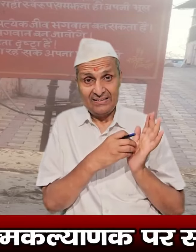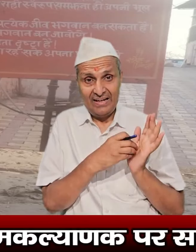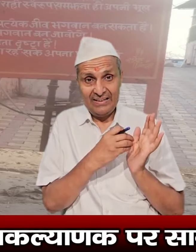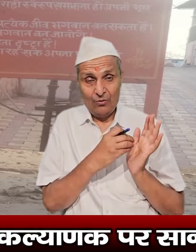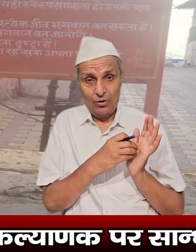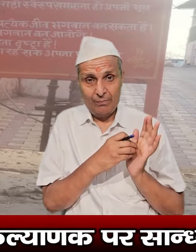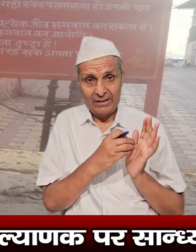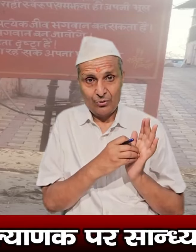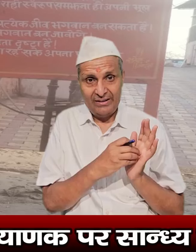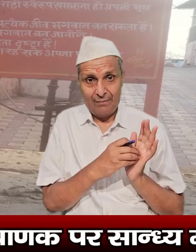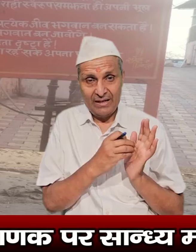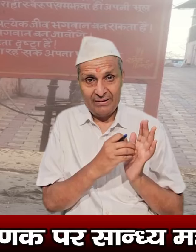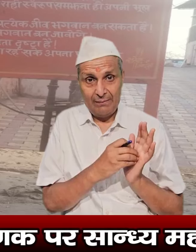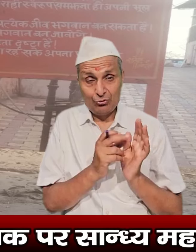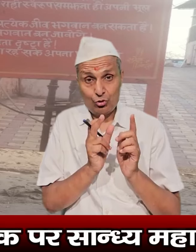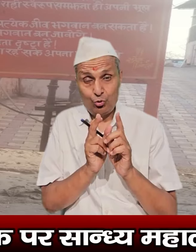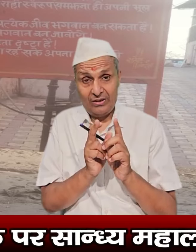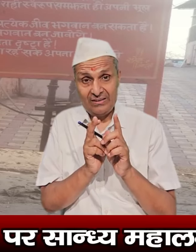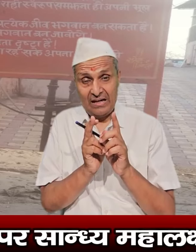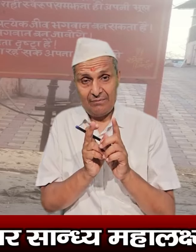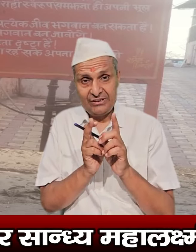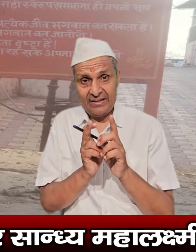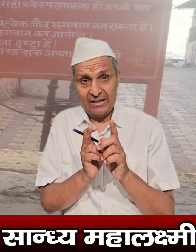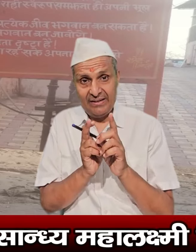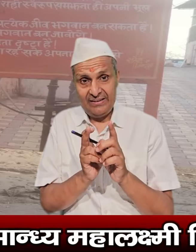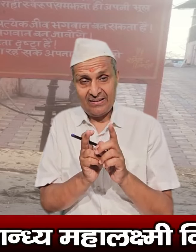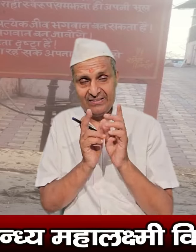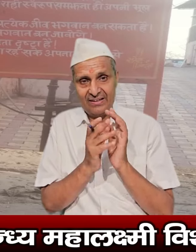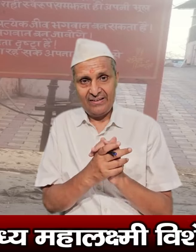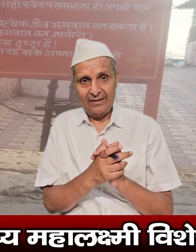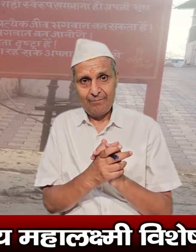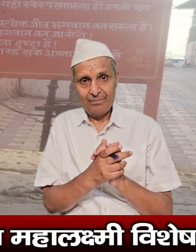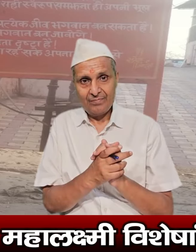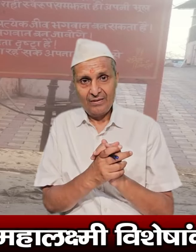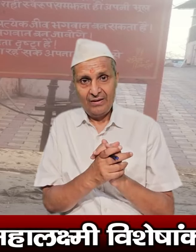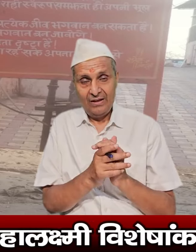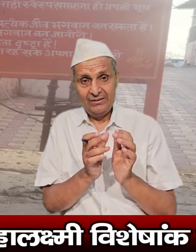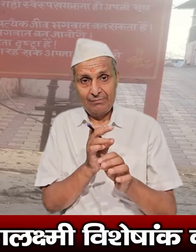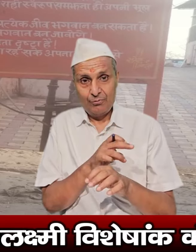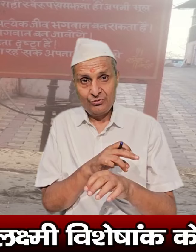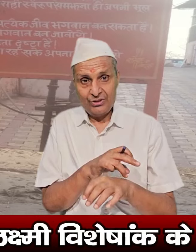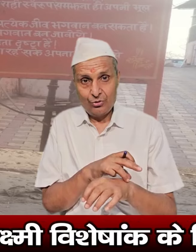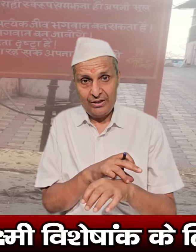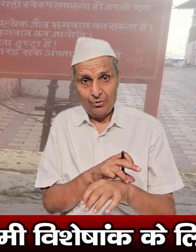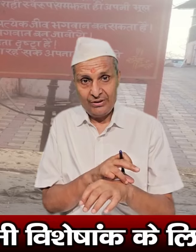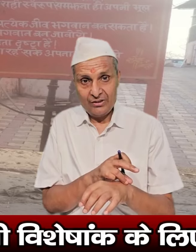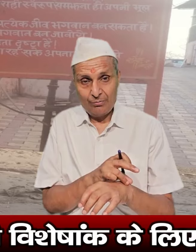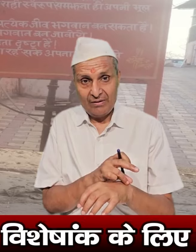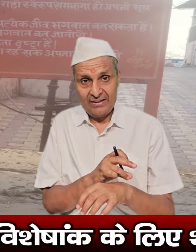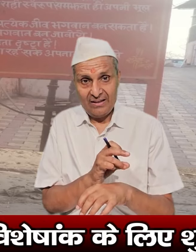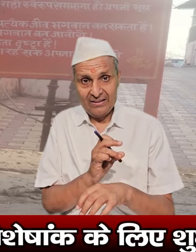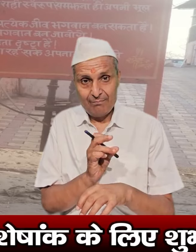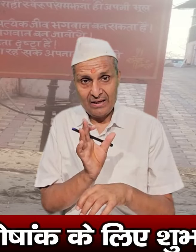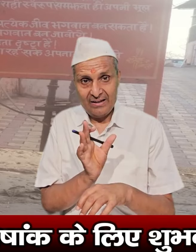इस तरह की कोई भी बात हो रही है हमारे मंदिर में उसको तुरंत आवश्यक कार्यवाही करनी चाहिए जब फंसी छोटी होती है तो